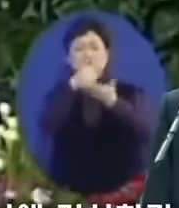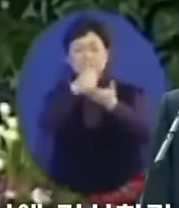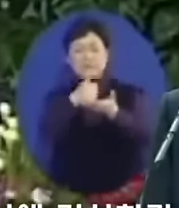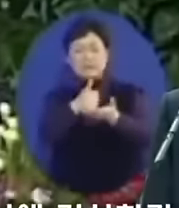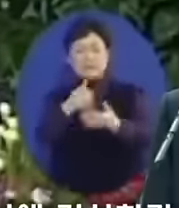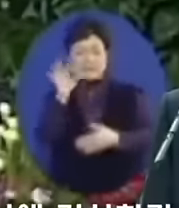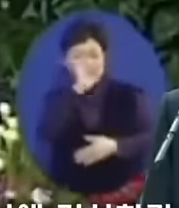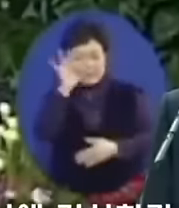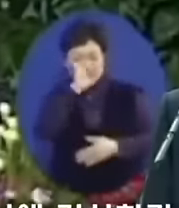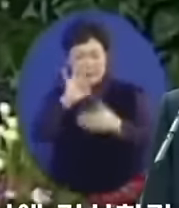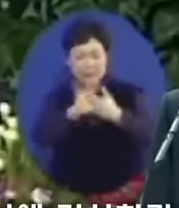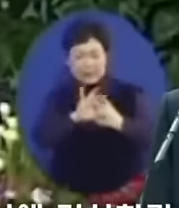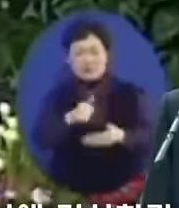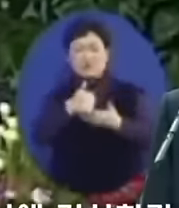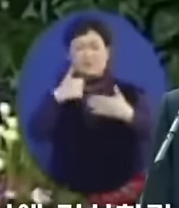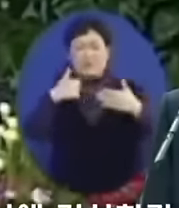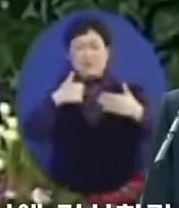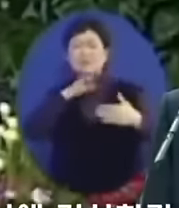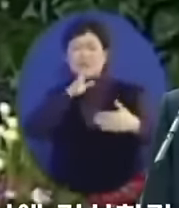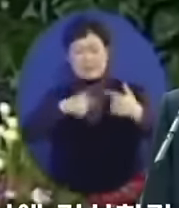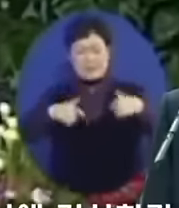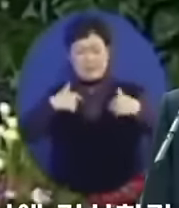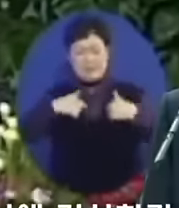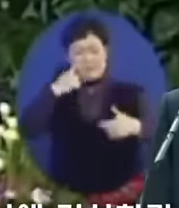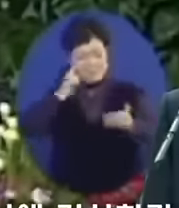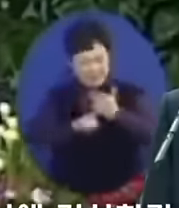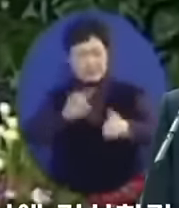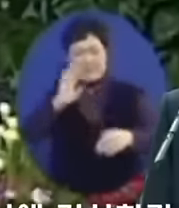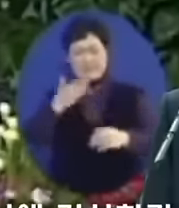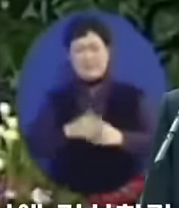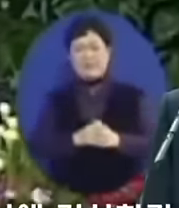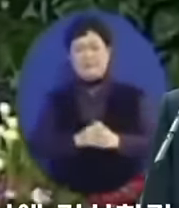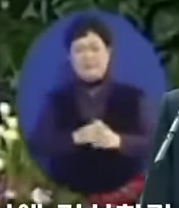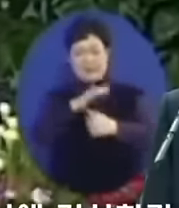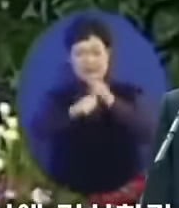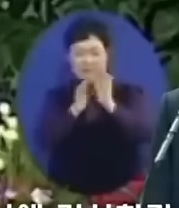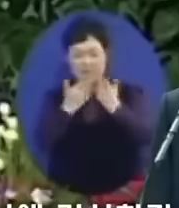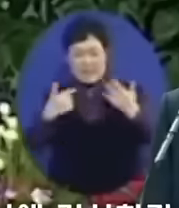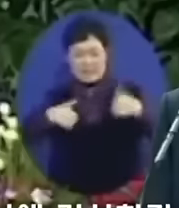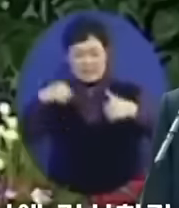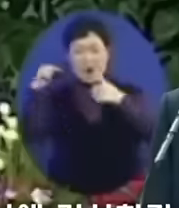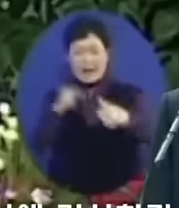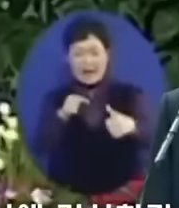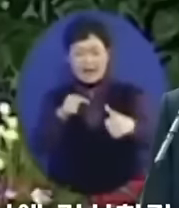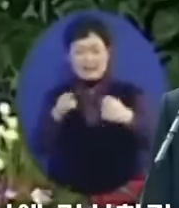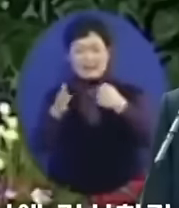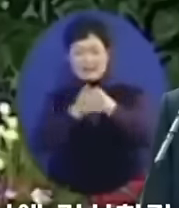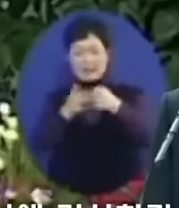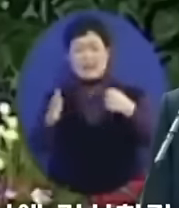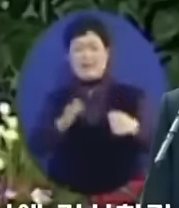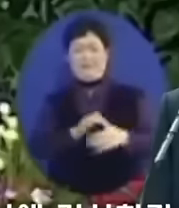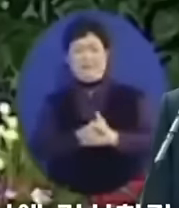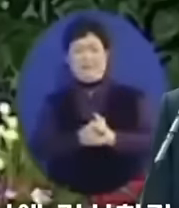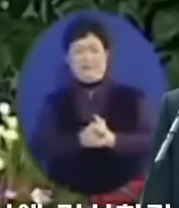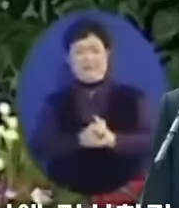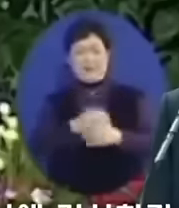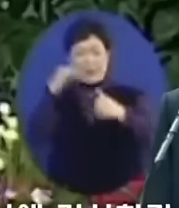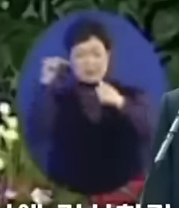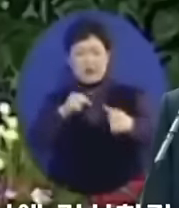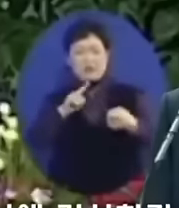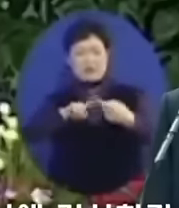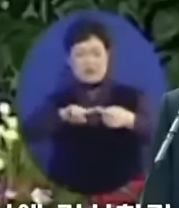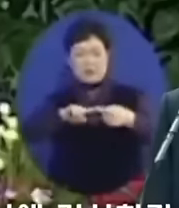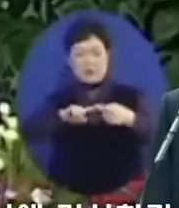찾으면 우리가 기쁨을 얻을 수가 있는 것입니다. 성경에는 기뻐하라고 했으므로 그 명령에